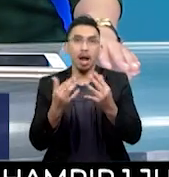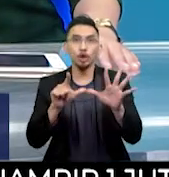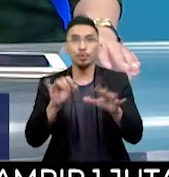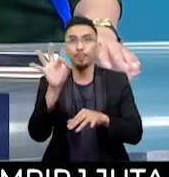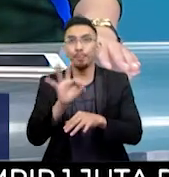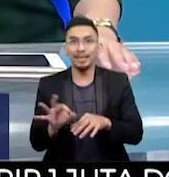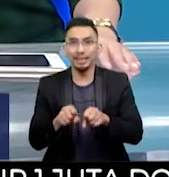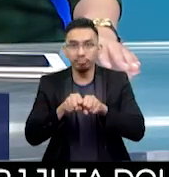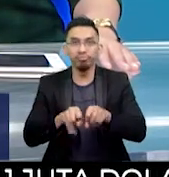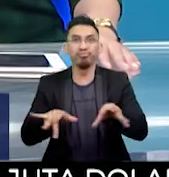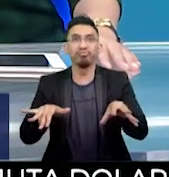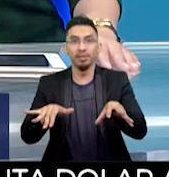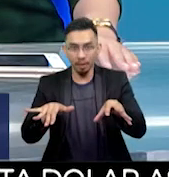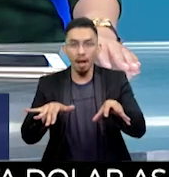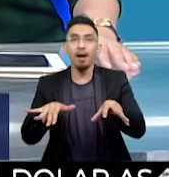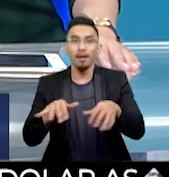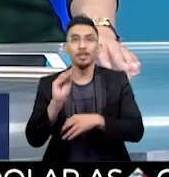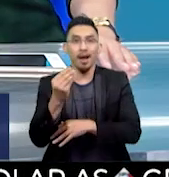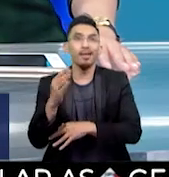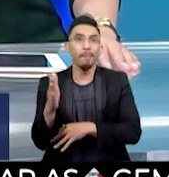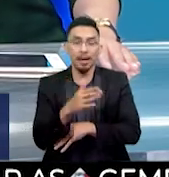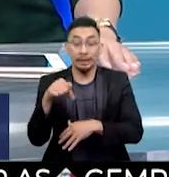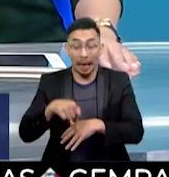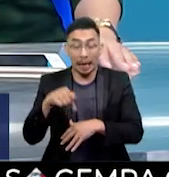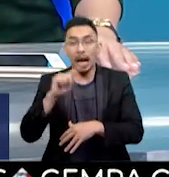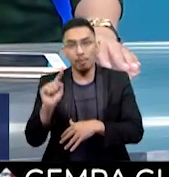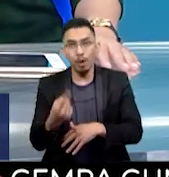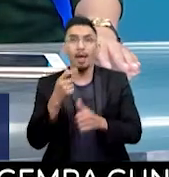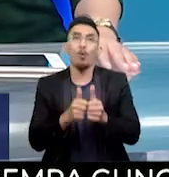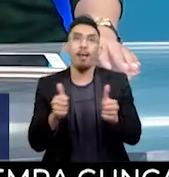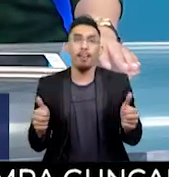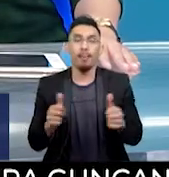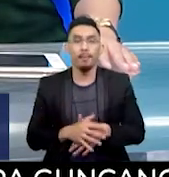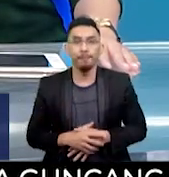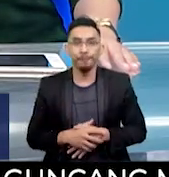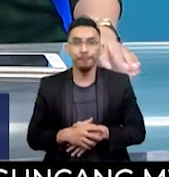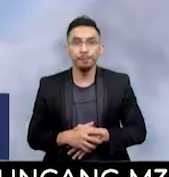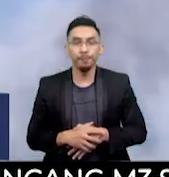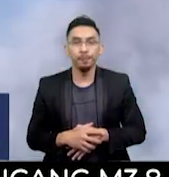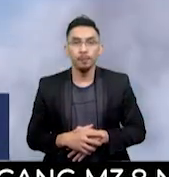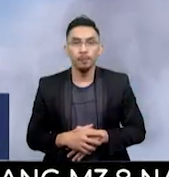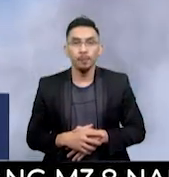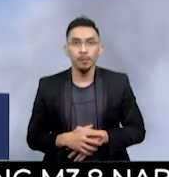terdampak pasca kebakaran gardu induk PLN di Kemanggisan mulai normal.